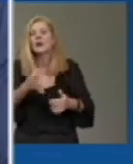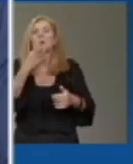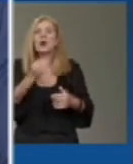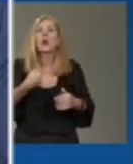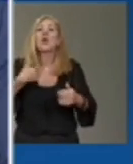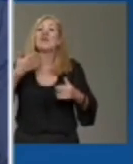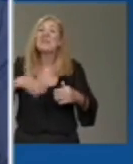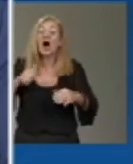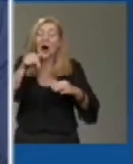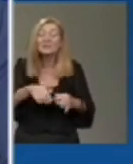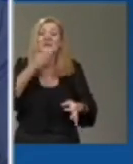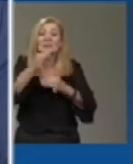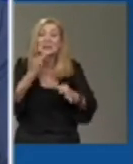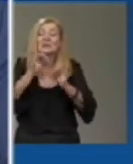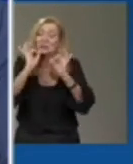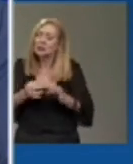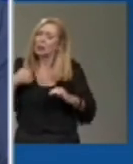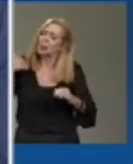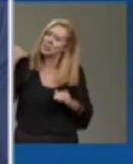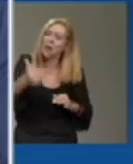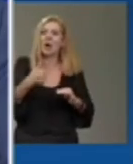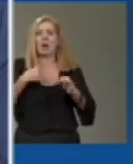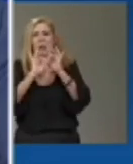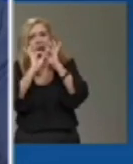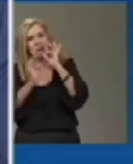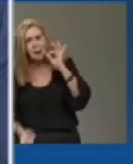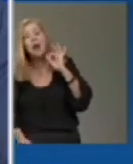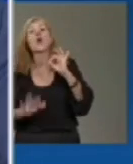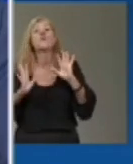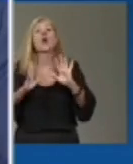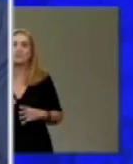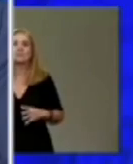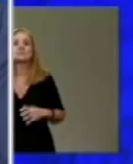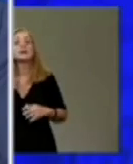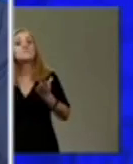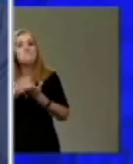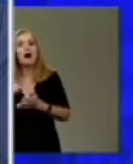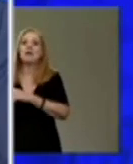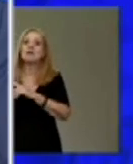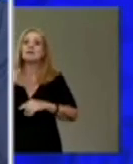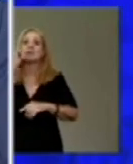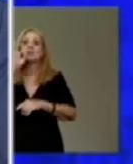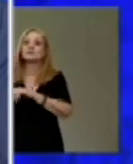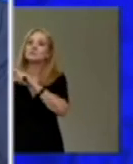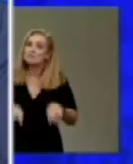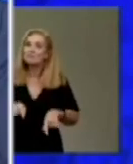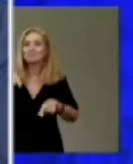μας ο οποίος θα προσπαθούσε να πει ότι κύριε πανταζή και κύριε τσίτση